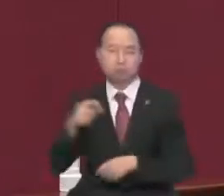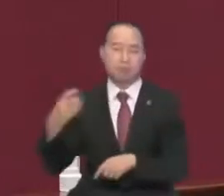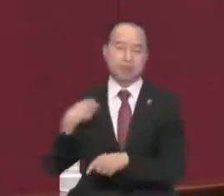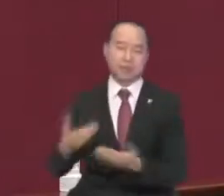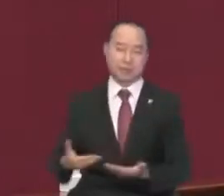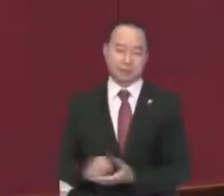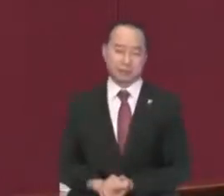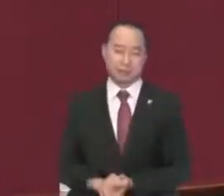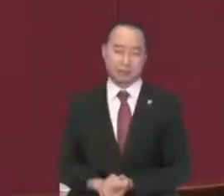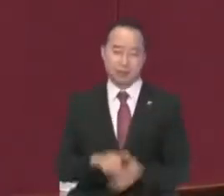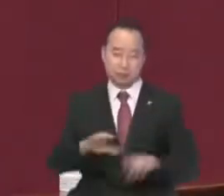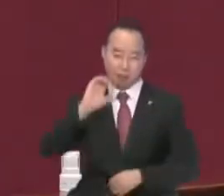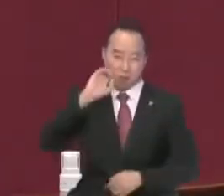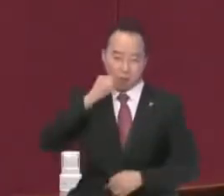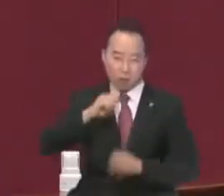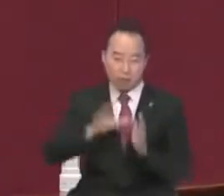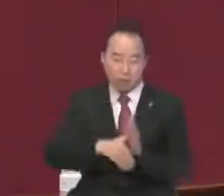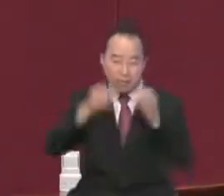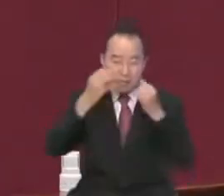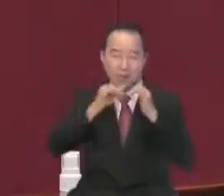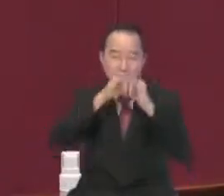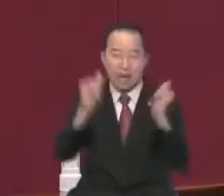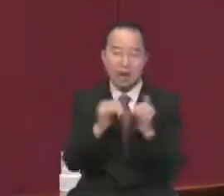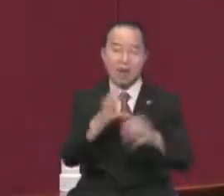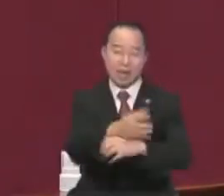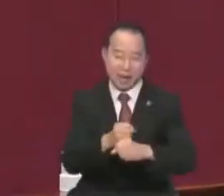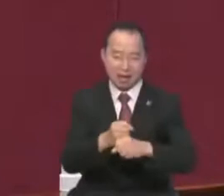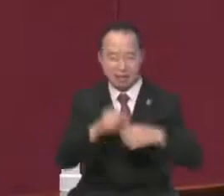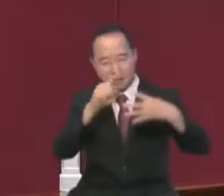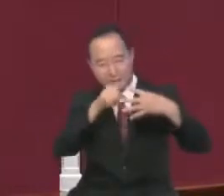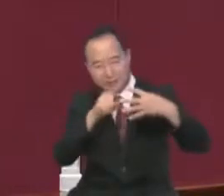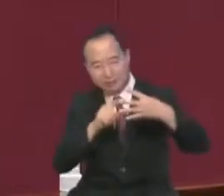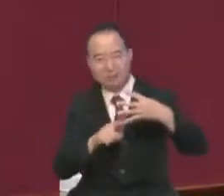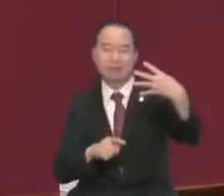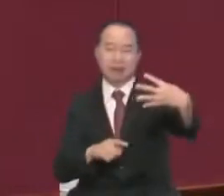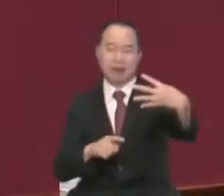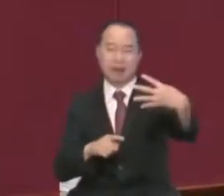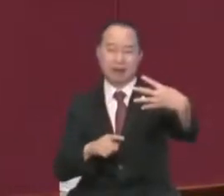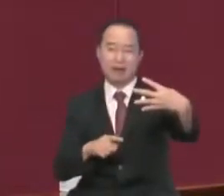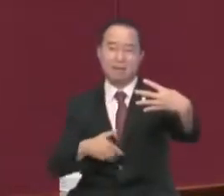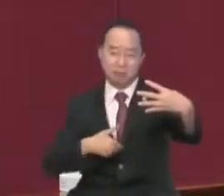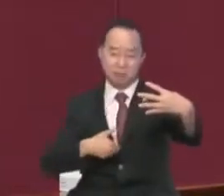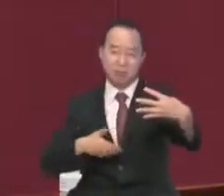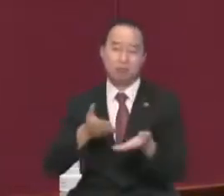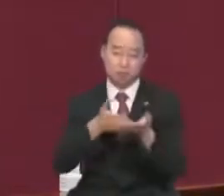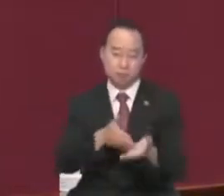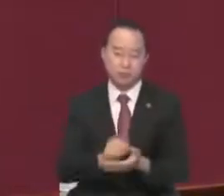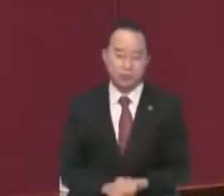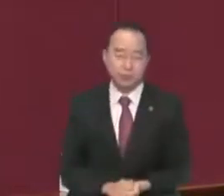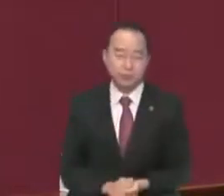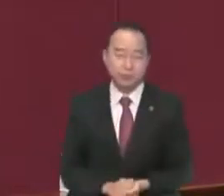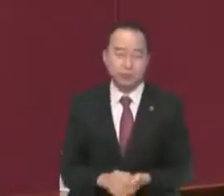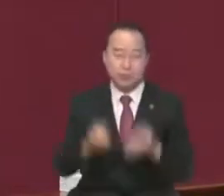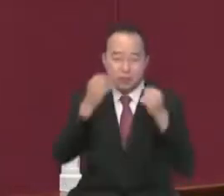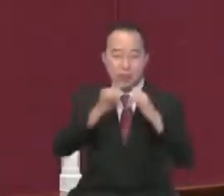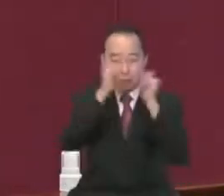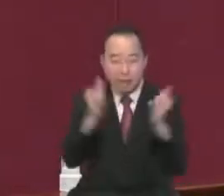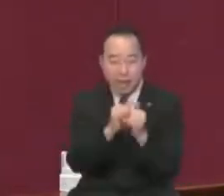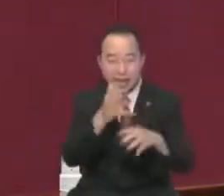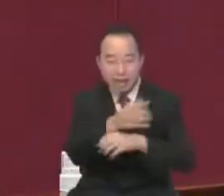재난의 시대 새로운 사회개혁 4대 과제를 제안하겠습니다. 새로운 사회계약 첫 번째